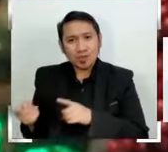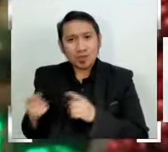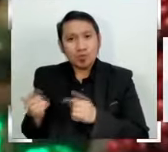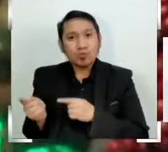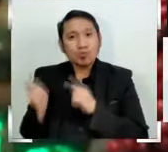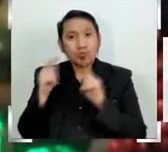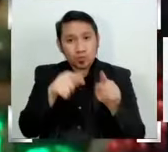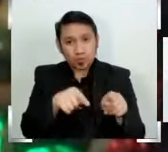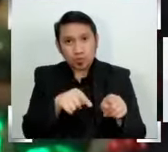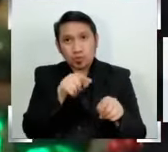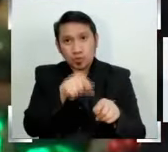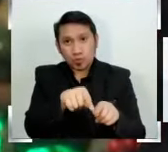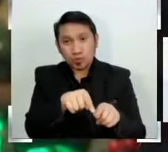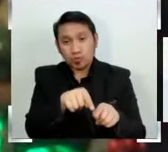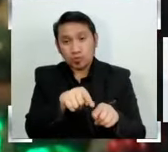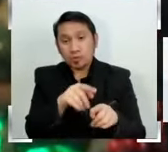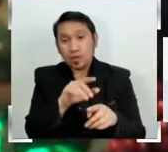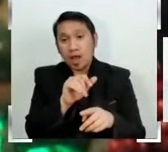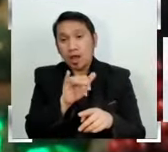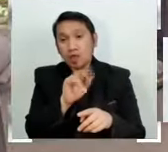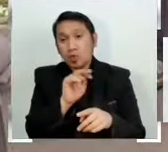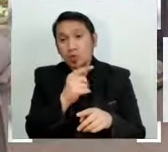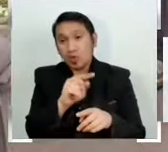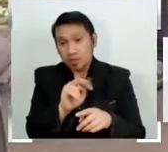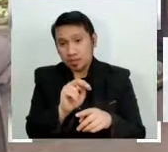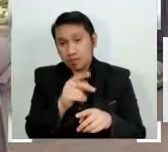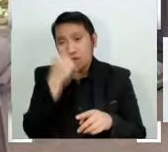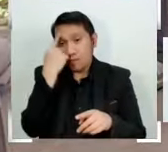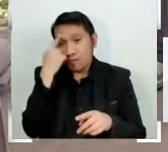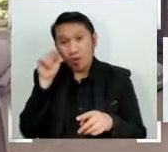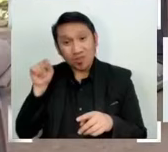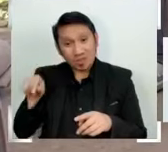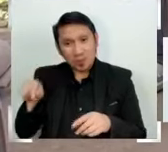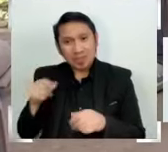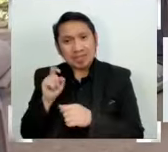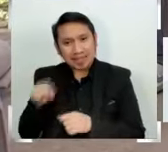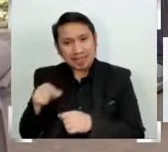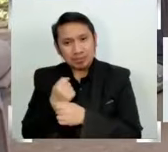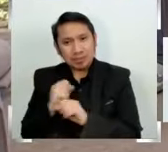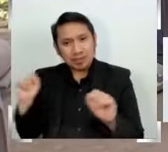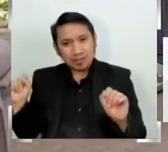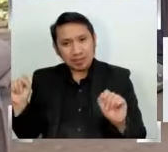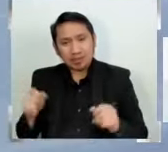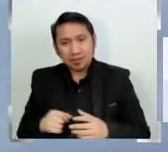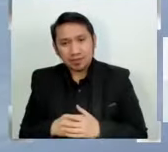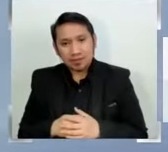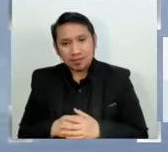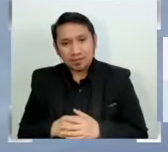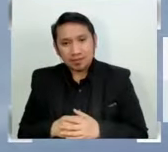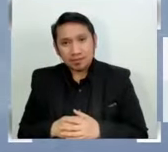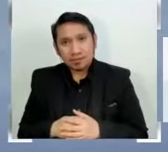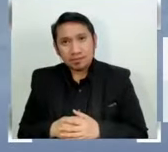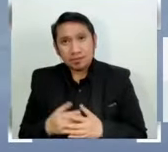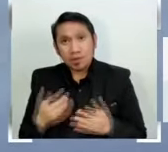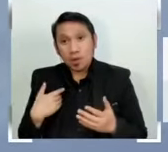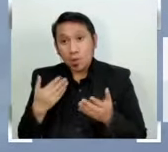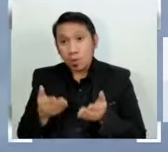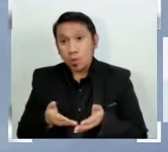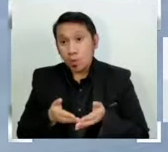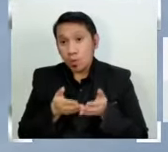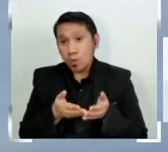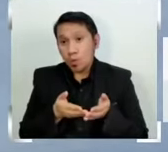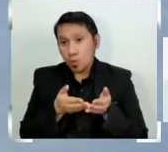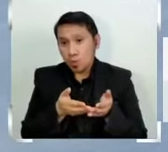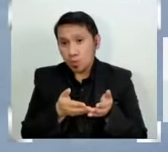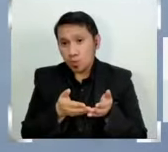BRP Sierra Madre sa Iungin Shoal para sa kaligtasan ng mga sibilyan. Dadaan naman ang convoy sa kung hanggang saan ang makakaya